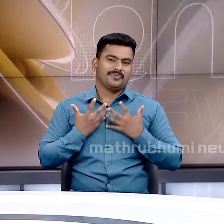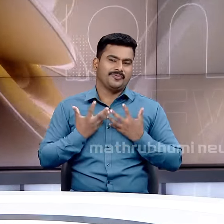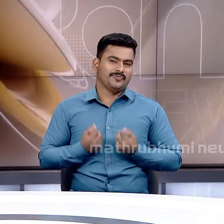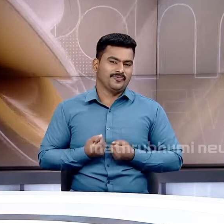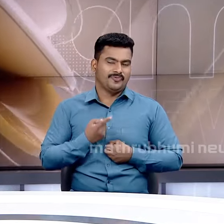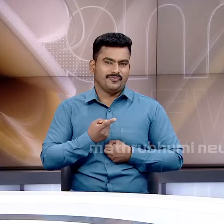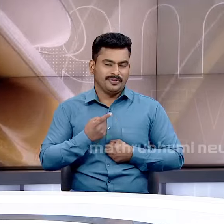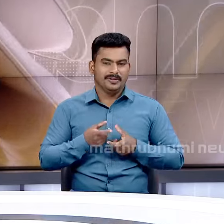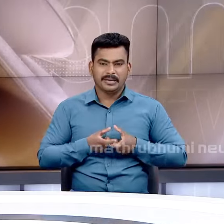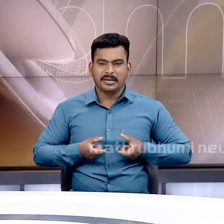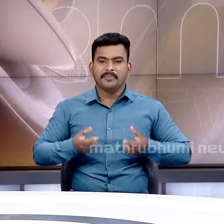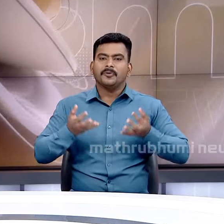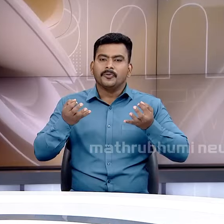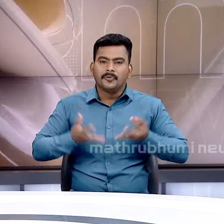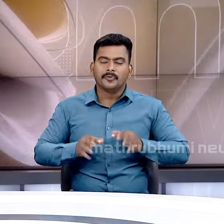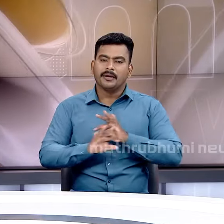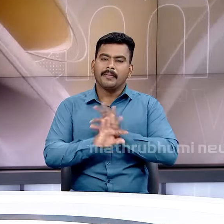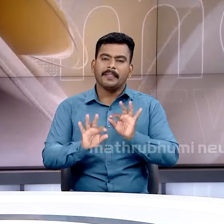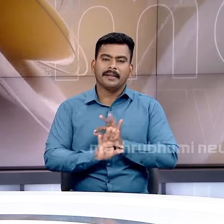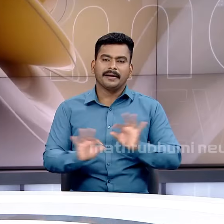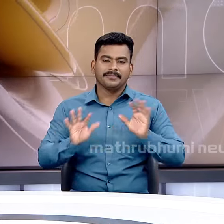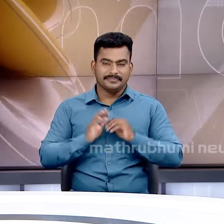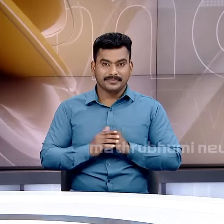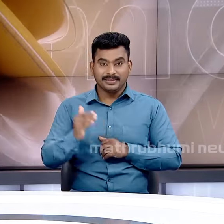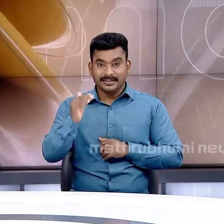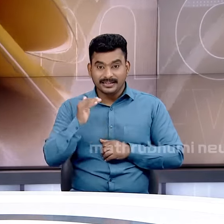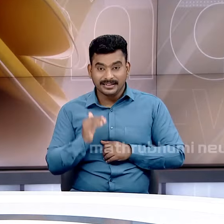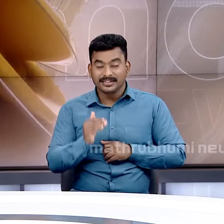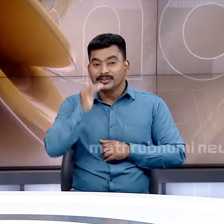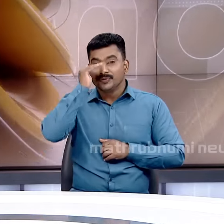സമിതിയെ രൂപീകരിച്ച് പ്രശ്നങ്ങൾ പഠിക്കാനുള്ള തീരുമാനത്തിലേക്കാണ് കേന്ദ്ര സർക്കാർ പോയിരിക്കുന്നത്. അനൂപ് ദാസാണ് വിവരങ്ങൾ നൽകിയത്.